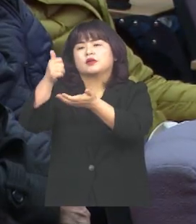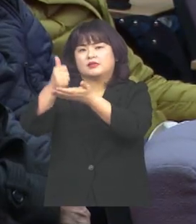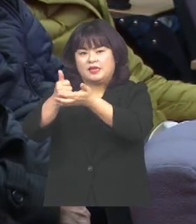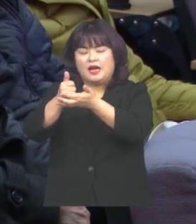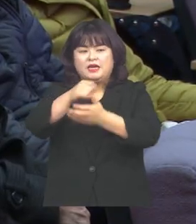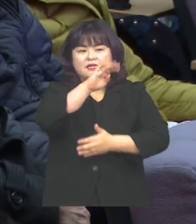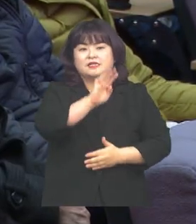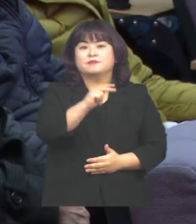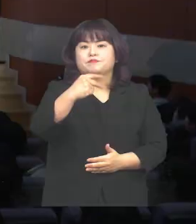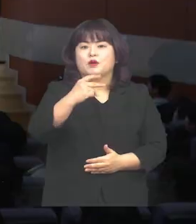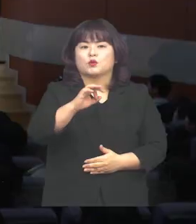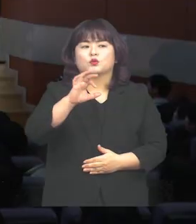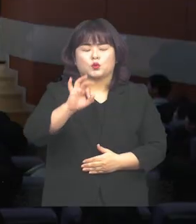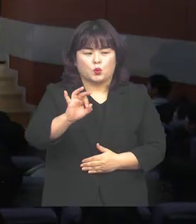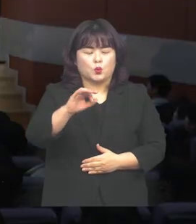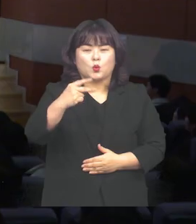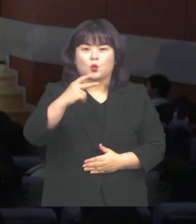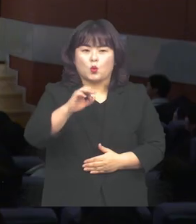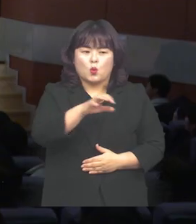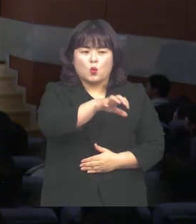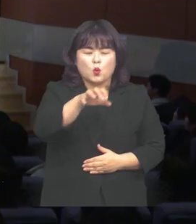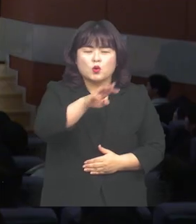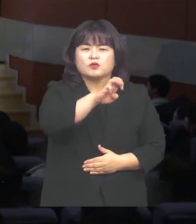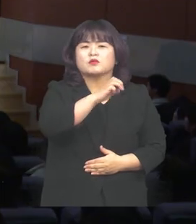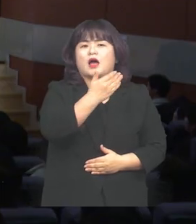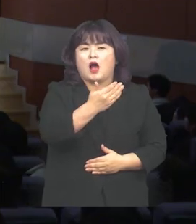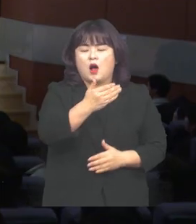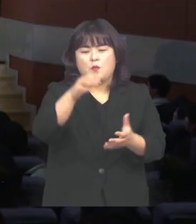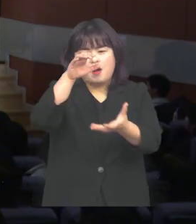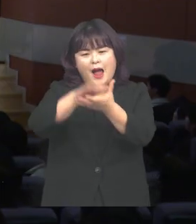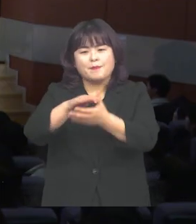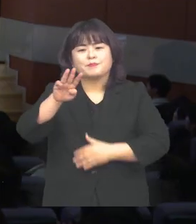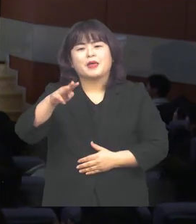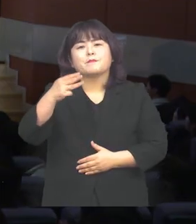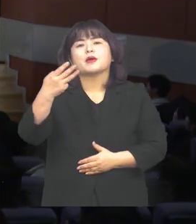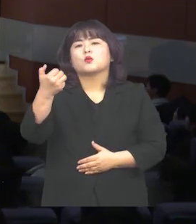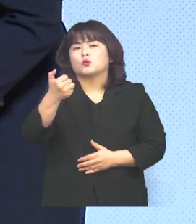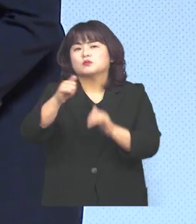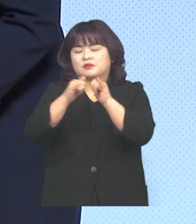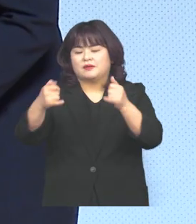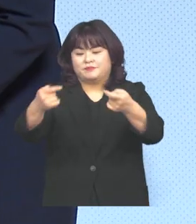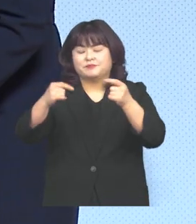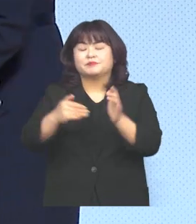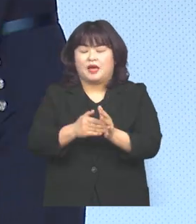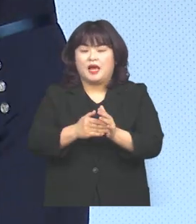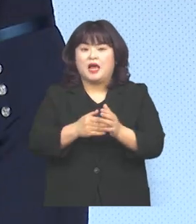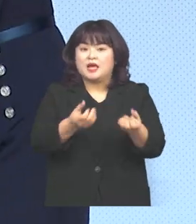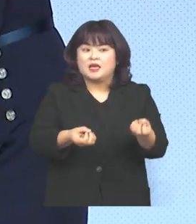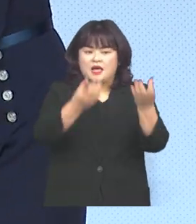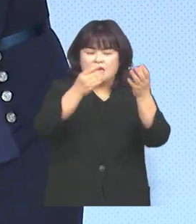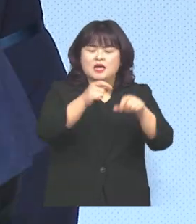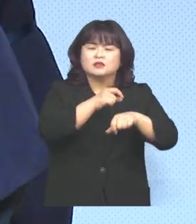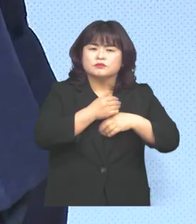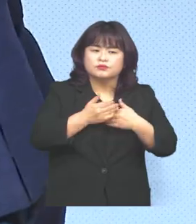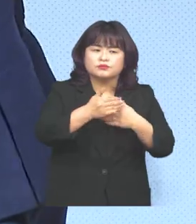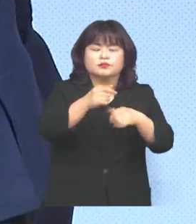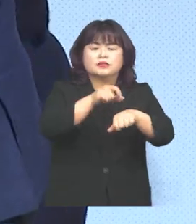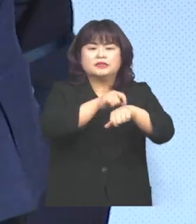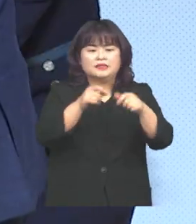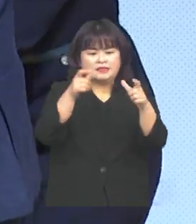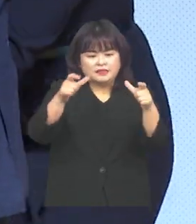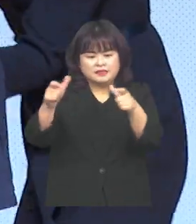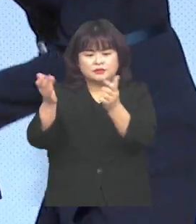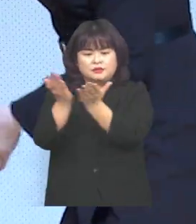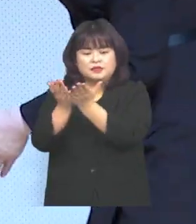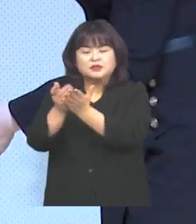39개 읍면동 지역사회 보장협의체 위원 등 350여 명이 참석했습니다. 행사에선 지역 특성을 살린 특화